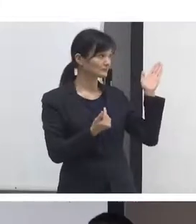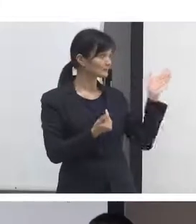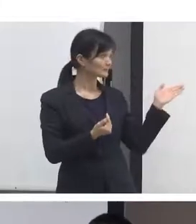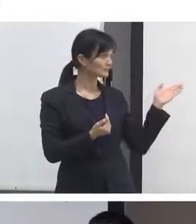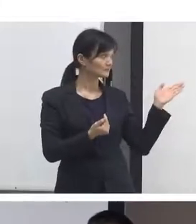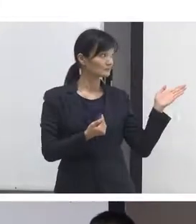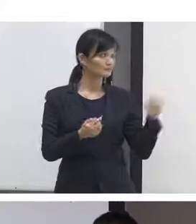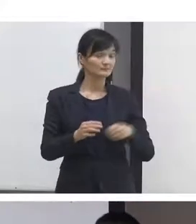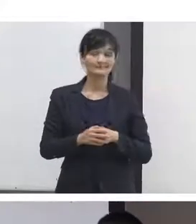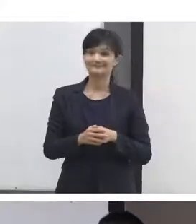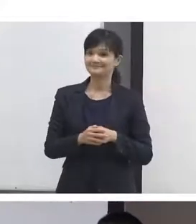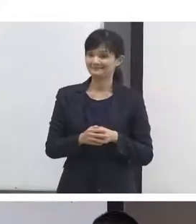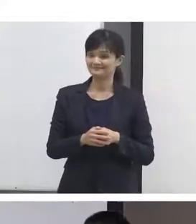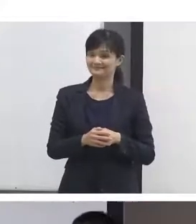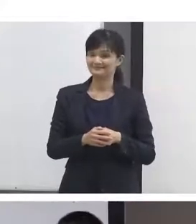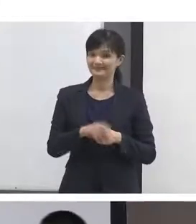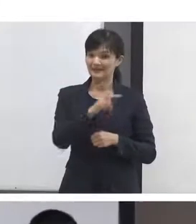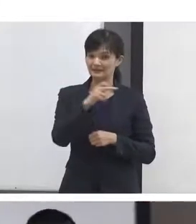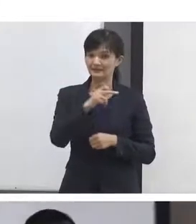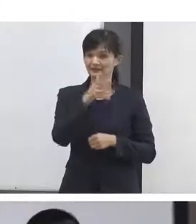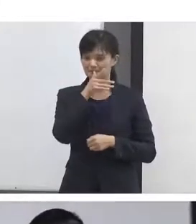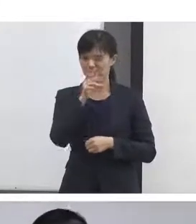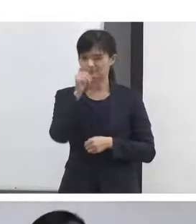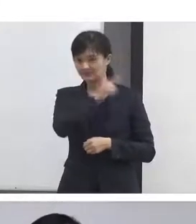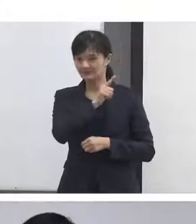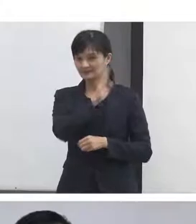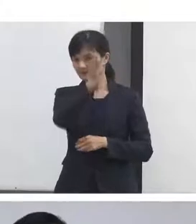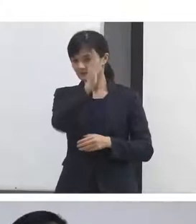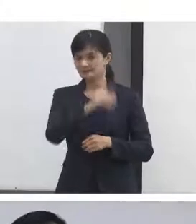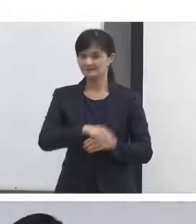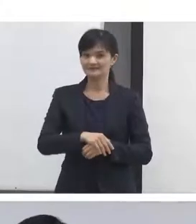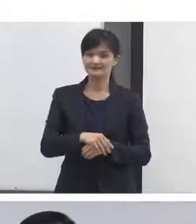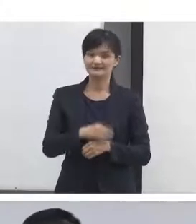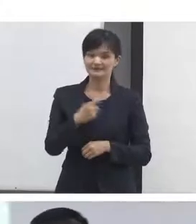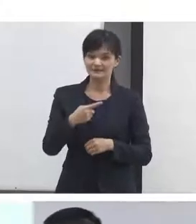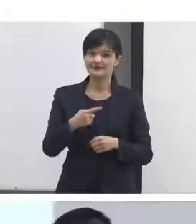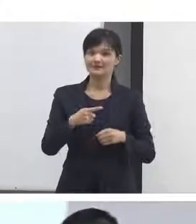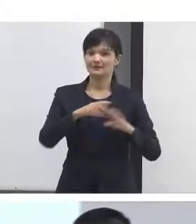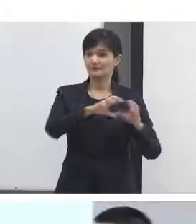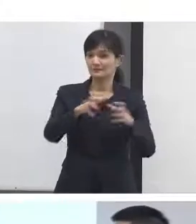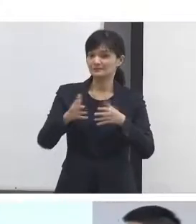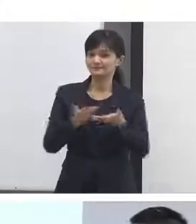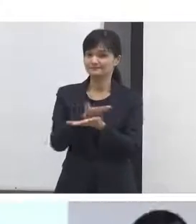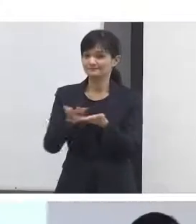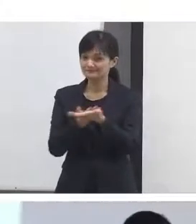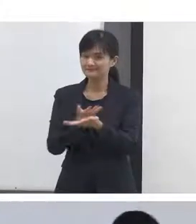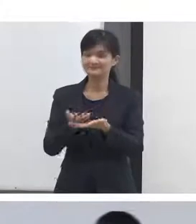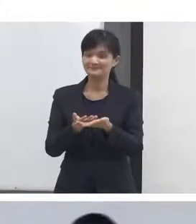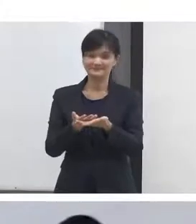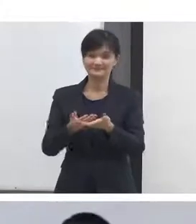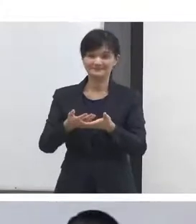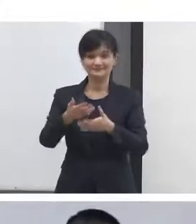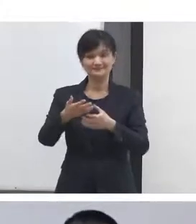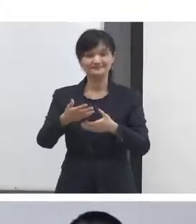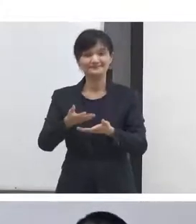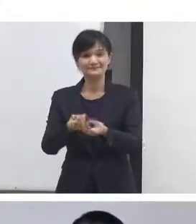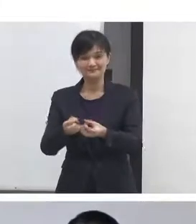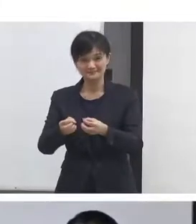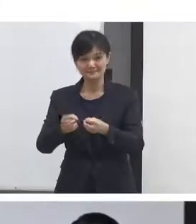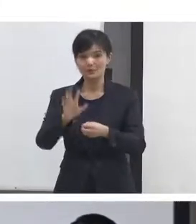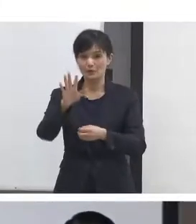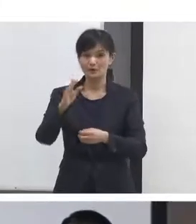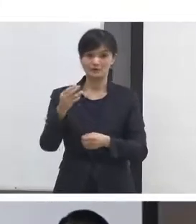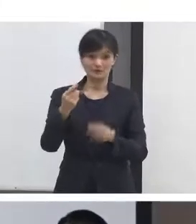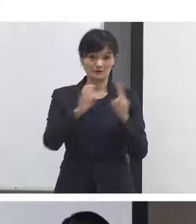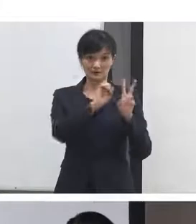开放对话，然后这个，所以我们成立了，我们开了啊，天哪，国际交流的频道。然后再来就是，我们2019年去了柏林的时候，我